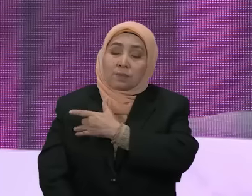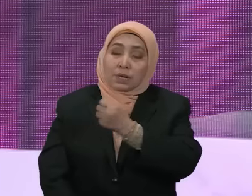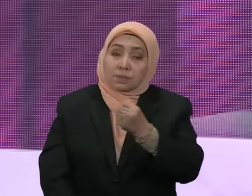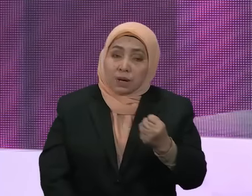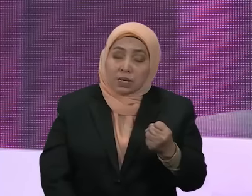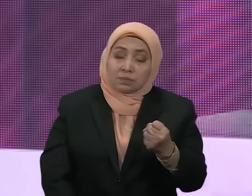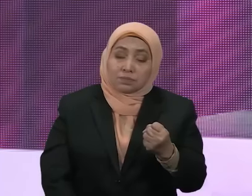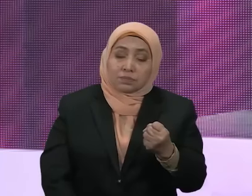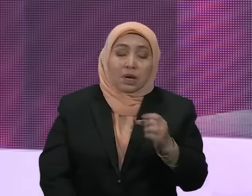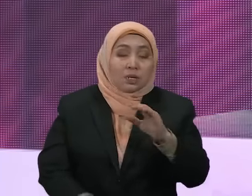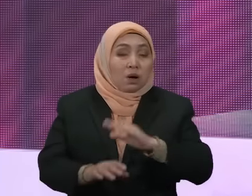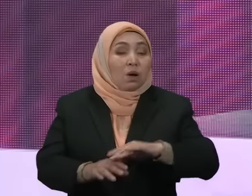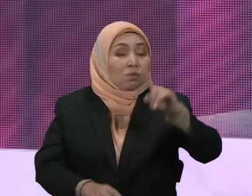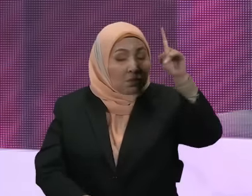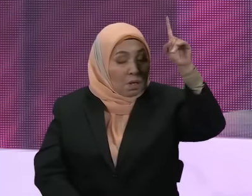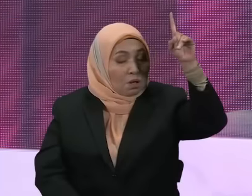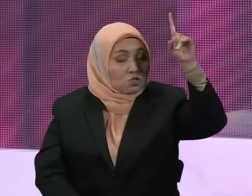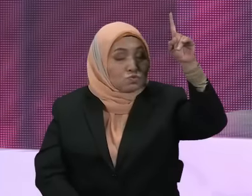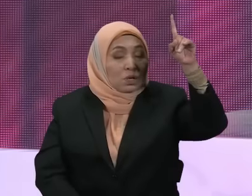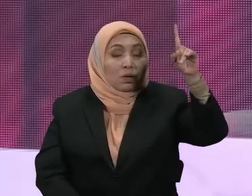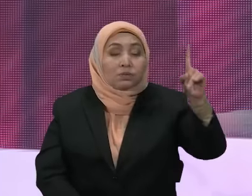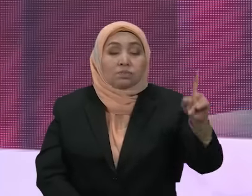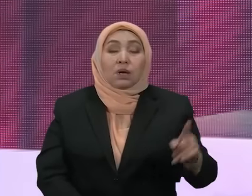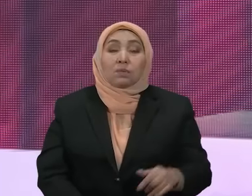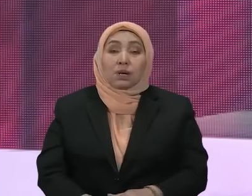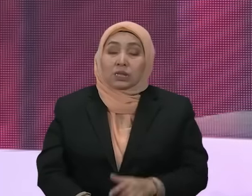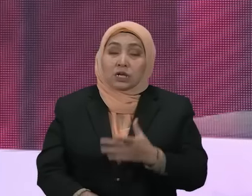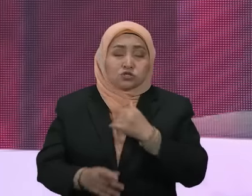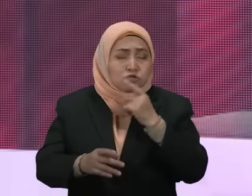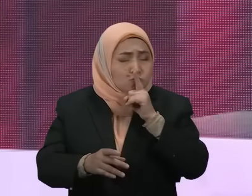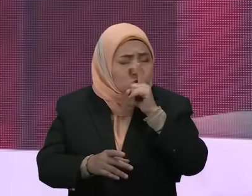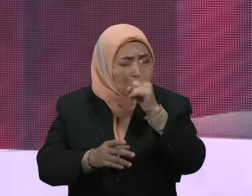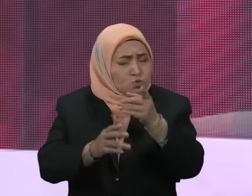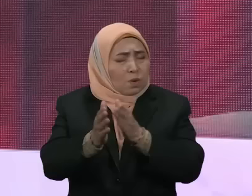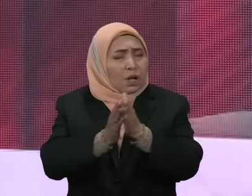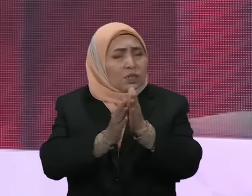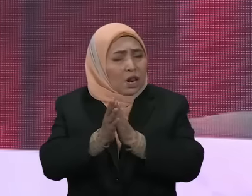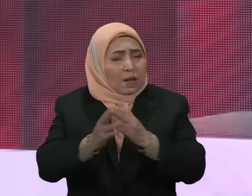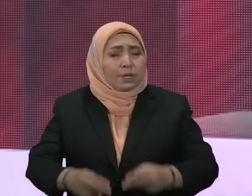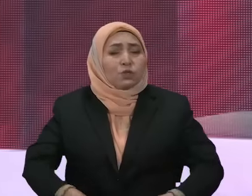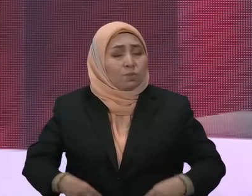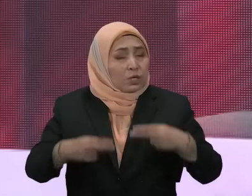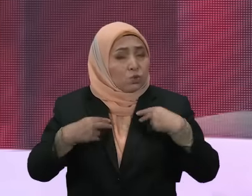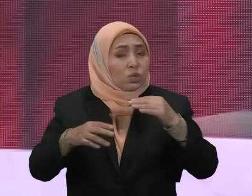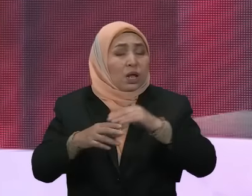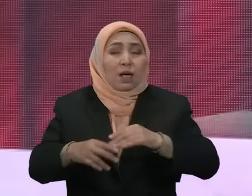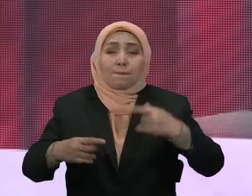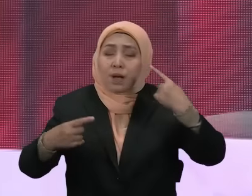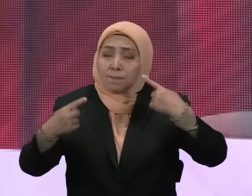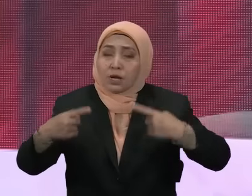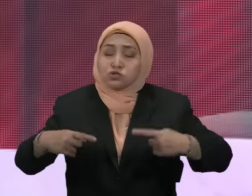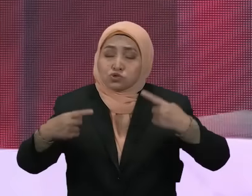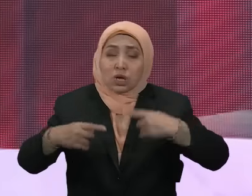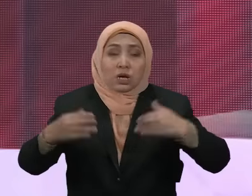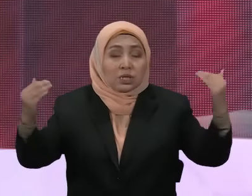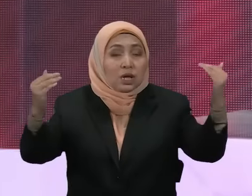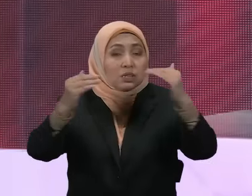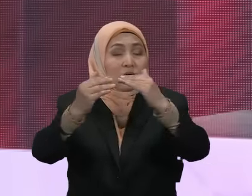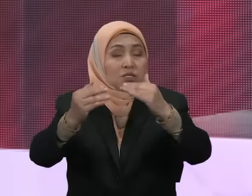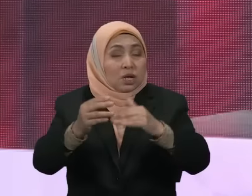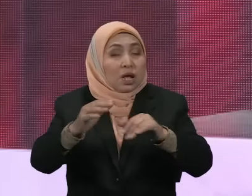itu beriman kepada Allah Subhanahu Wa Taala. Jadi kesungguhan dalam hidupnya itu dalam memperjuangkan keadilan